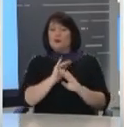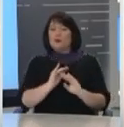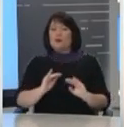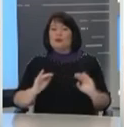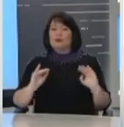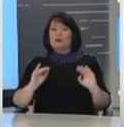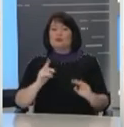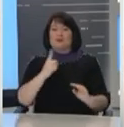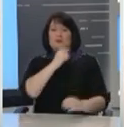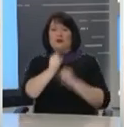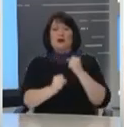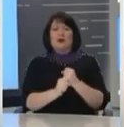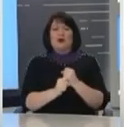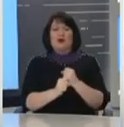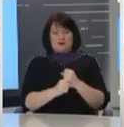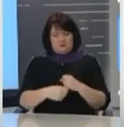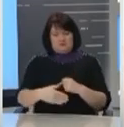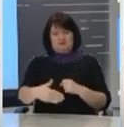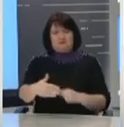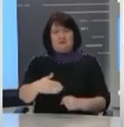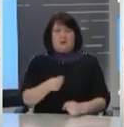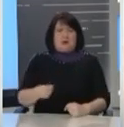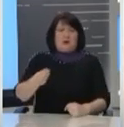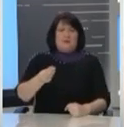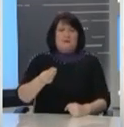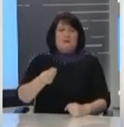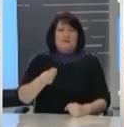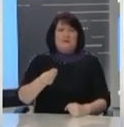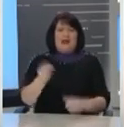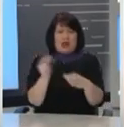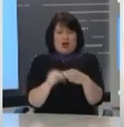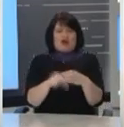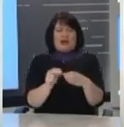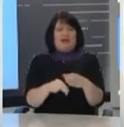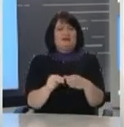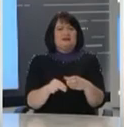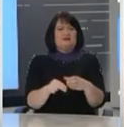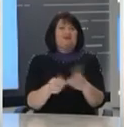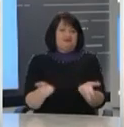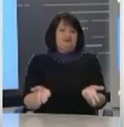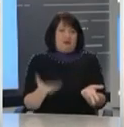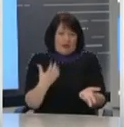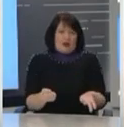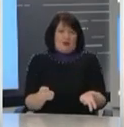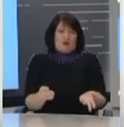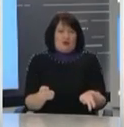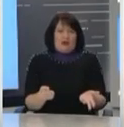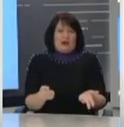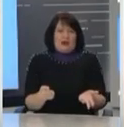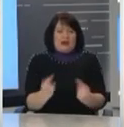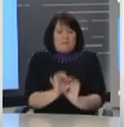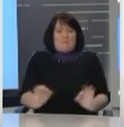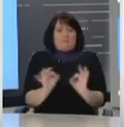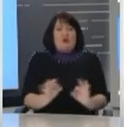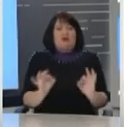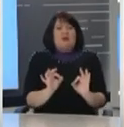Και σε ένα χρόνο, έστω λίγο παραπάνω, θα έχουμε εκλογές. Καμία σχετική προετοιμασία